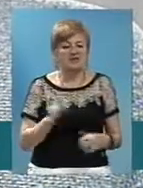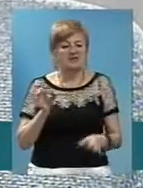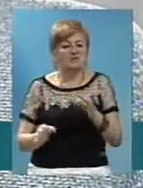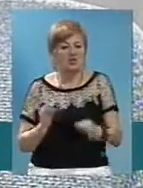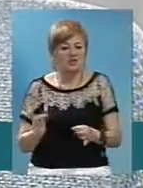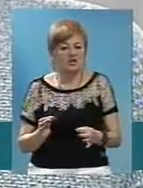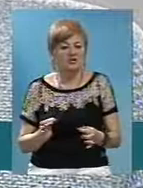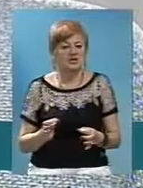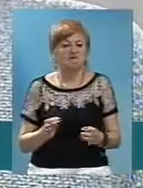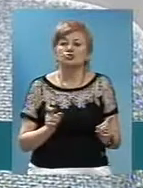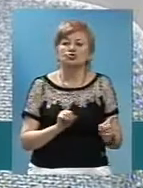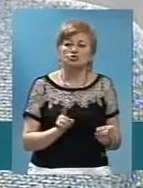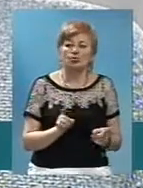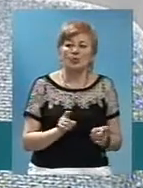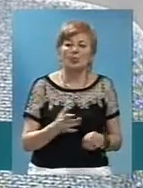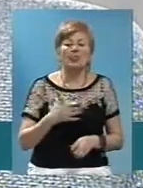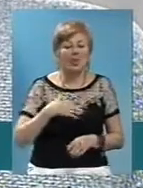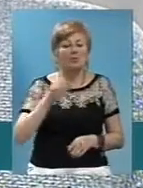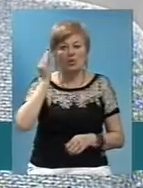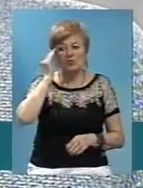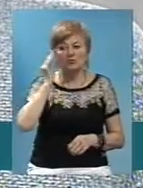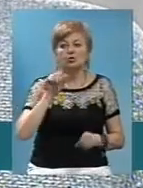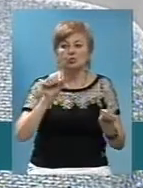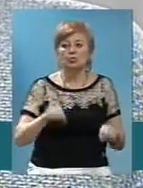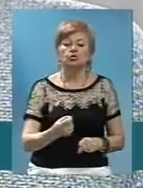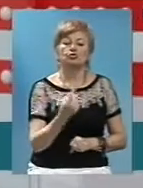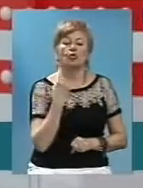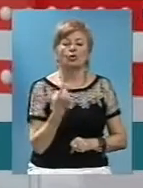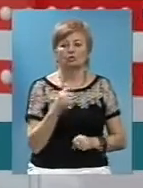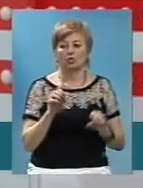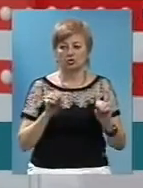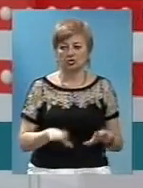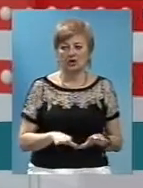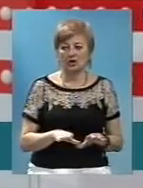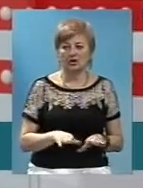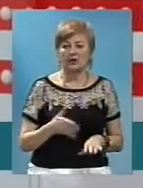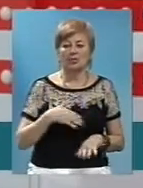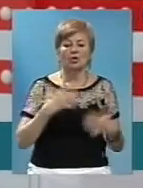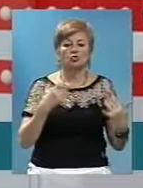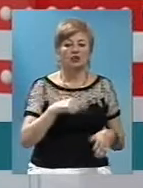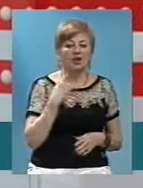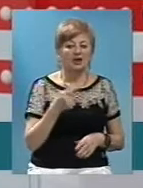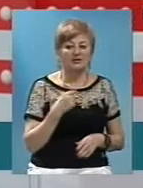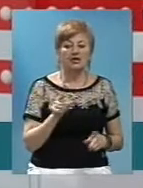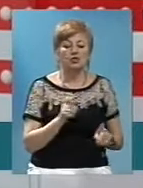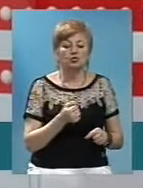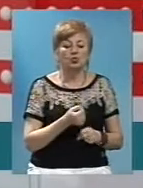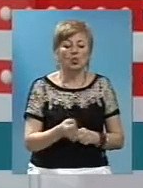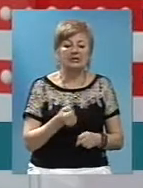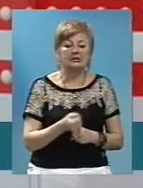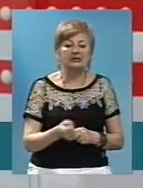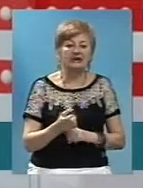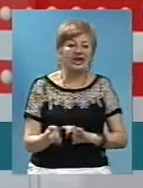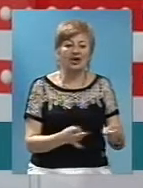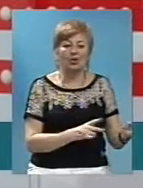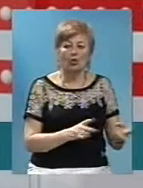справедливість, емпатію, чутливість. На мій погляд, тут може бути одне єдине рішення. Ми вже казали, що тероризм як явище